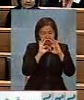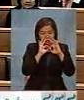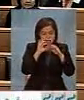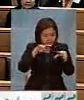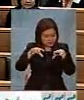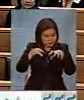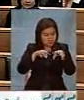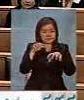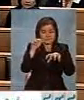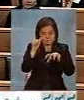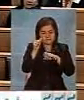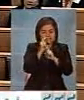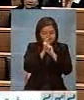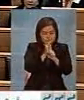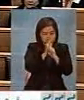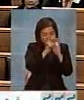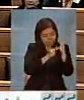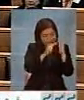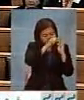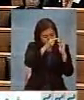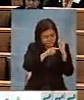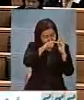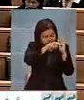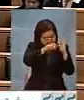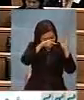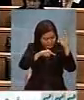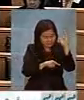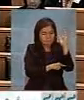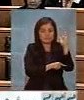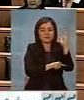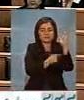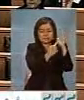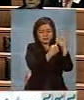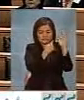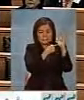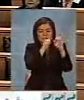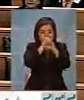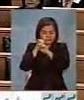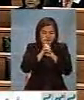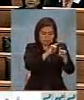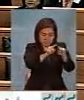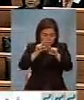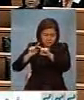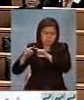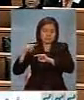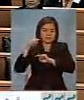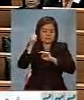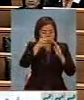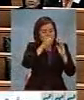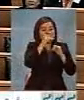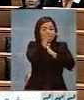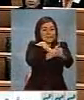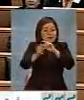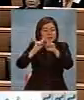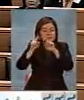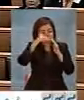มตามพื้นที่ยุทธศาสตร์ที่จะเชื่อมโยงเชื่อมต่อกับประเทศเพื่อนบ้านและตามจ